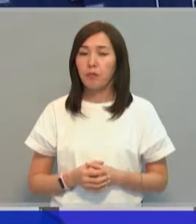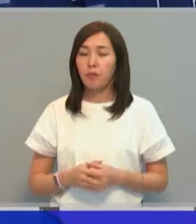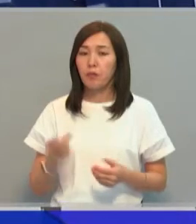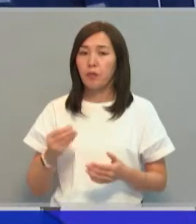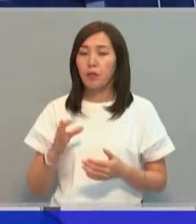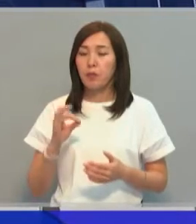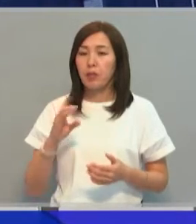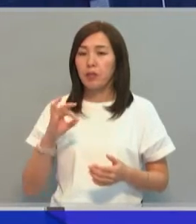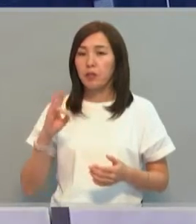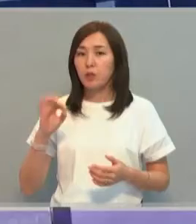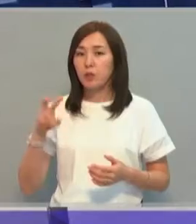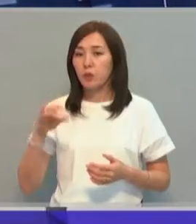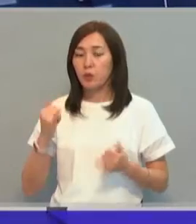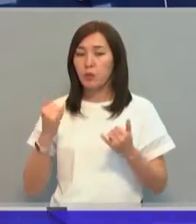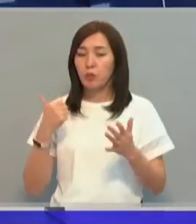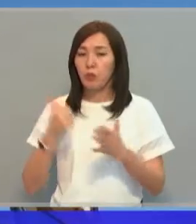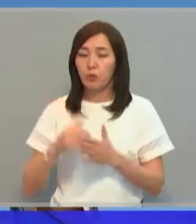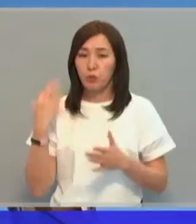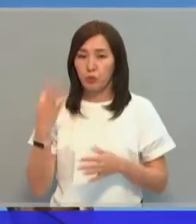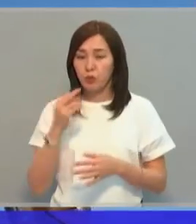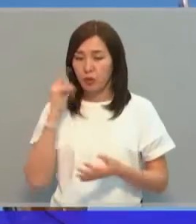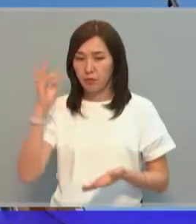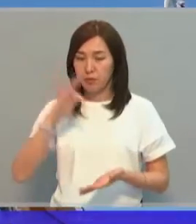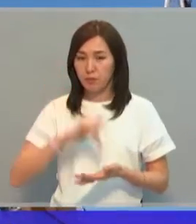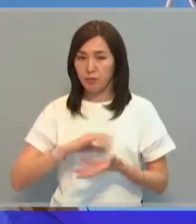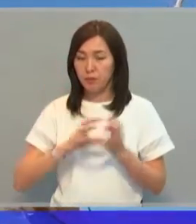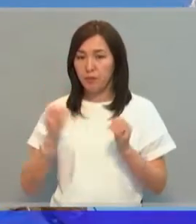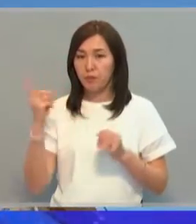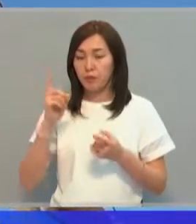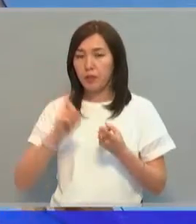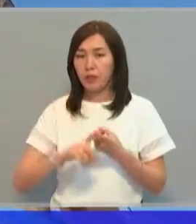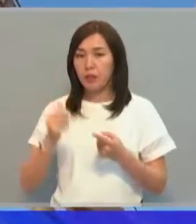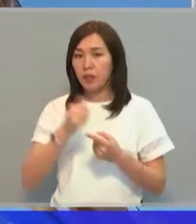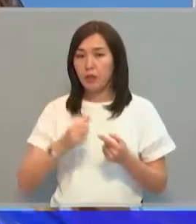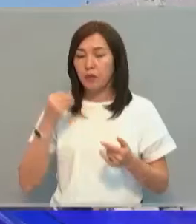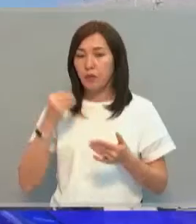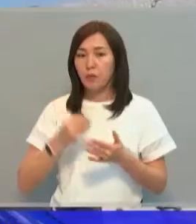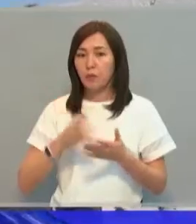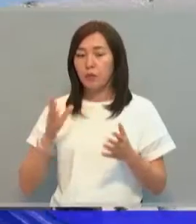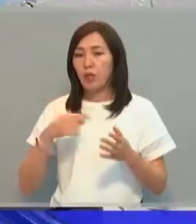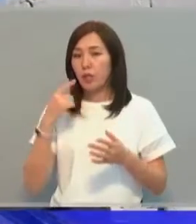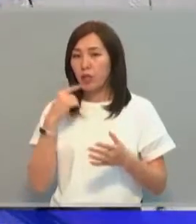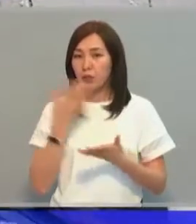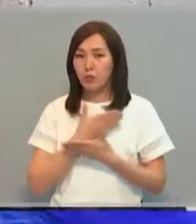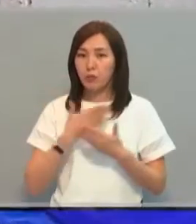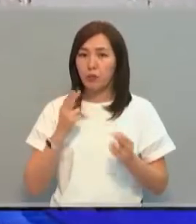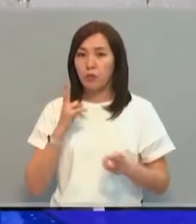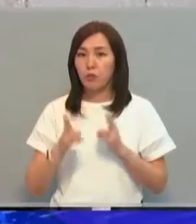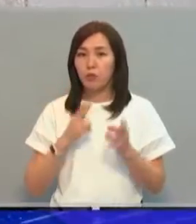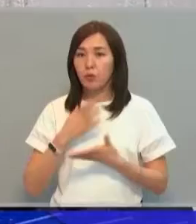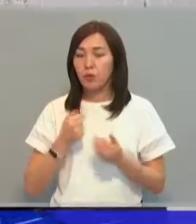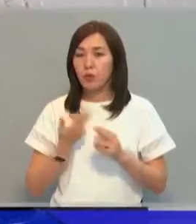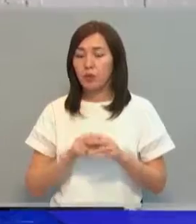Қымбат Серголының сөзінен байқағаныңыз, бүгінгі дейін Түркістан облысы мен Шымкент қаласы бойынша жарыққа байланысты тариф бағасын көтеру туралы ешбір мекемеден арыз